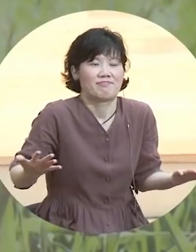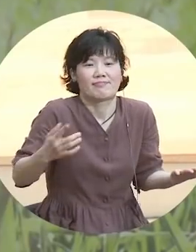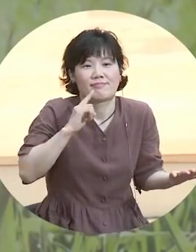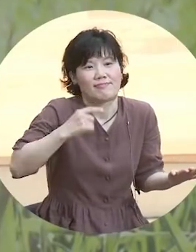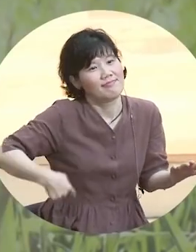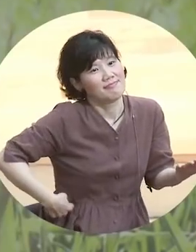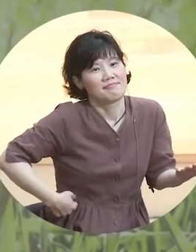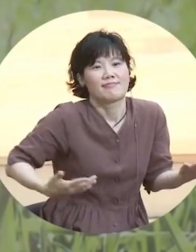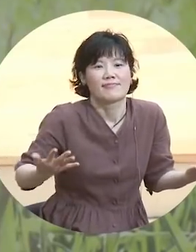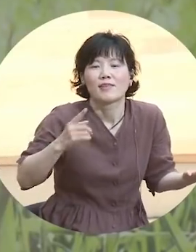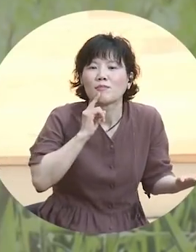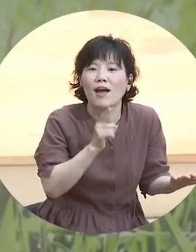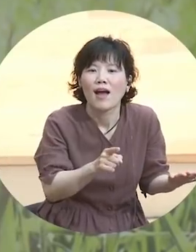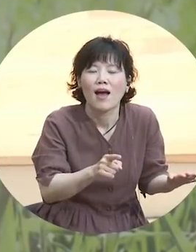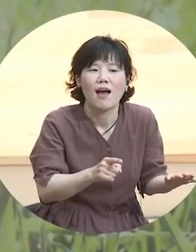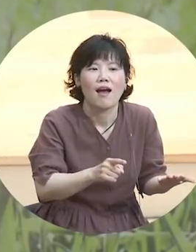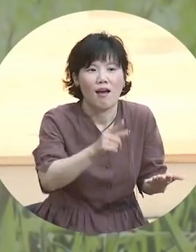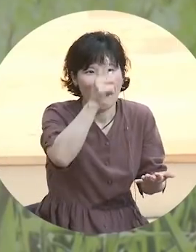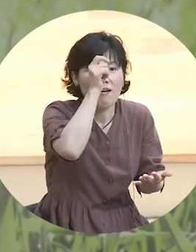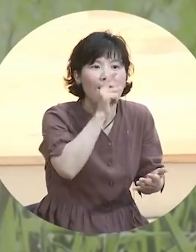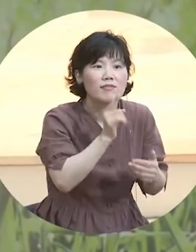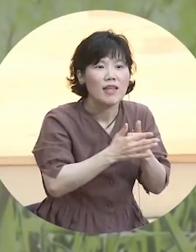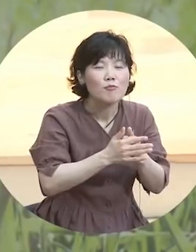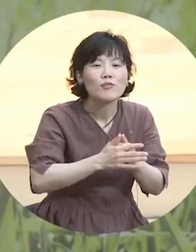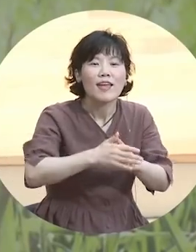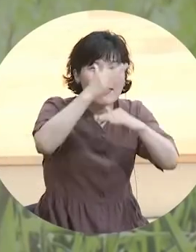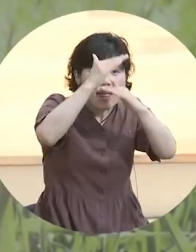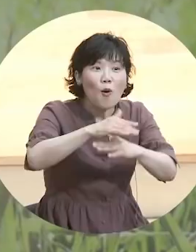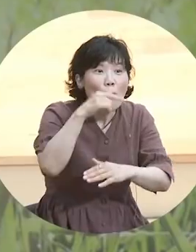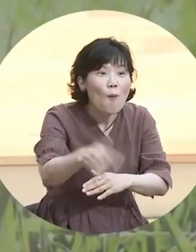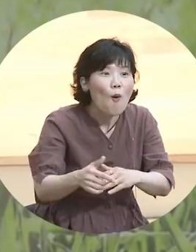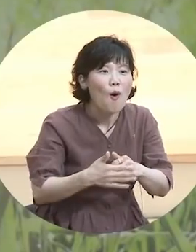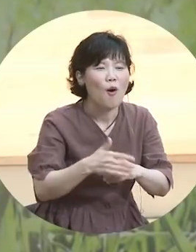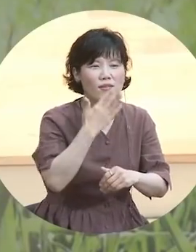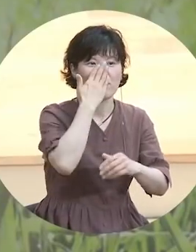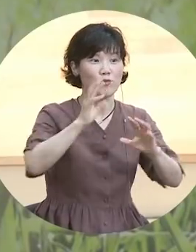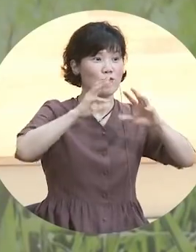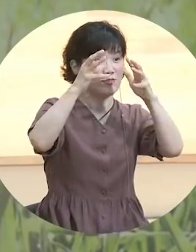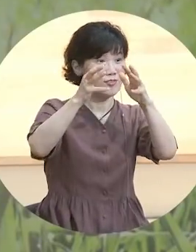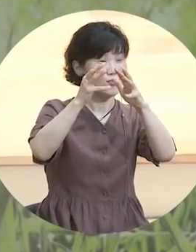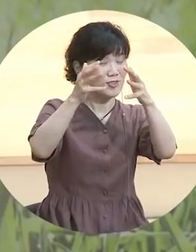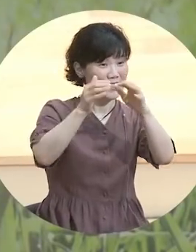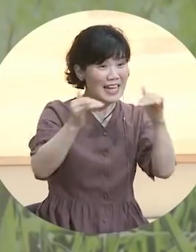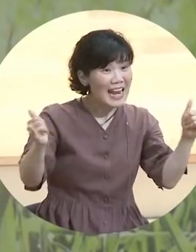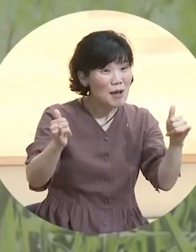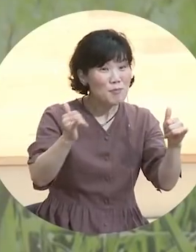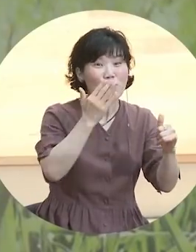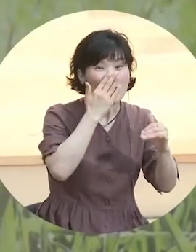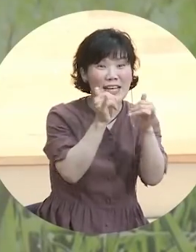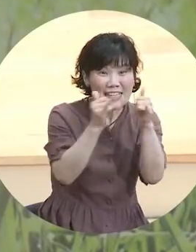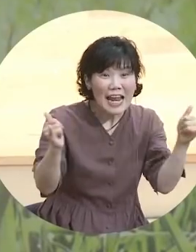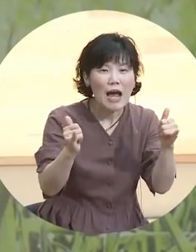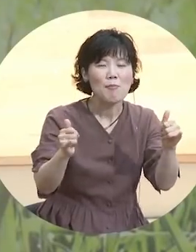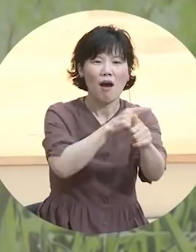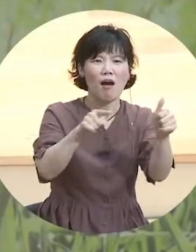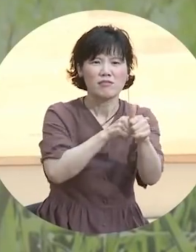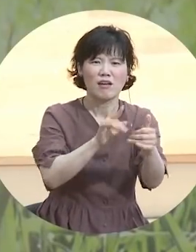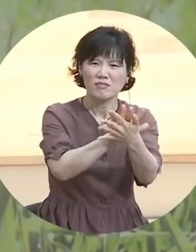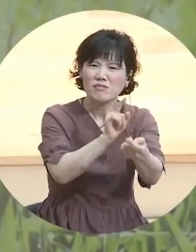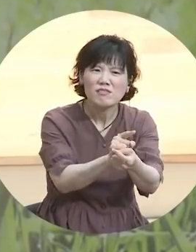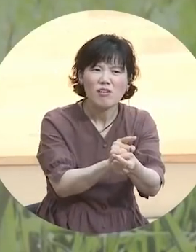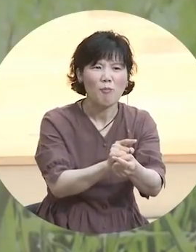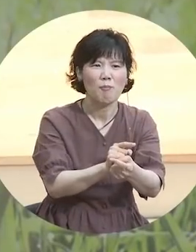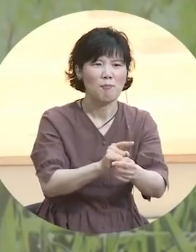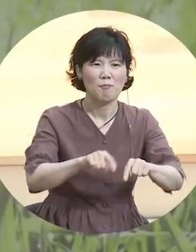않는다. 그렇게 밝히는 그 주장의 근거가 뭐냐면, 일단 자기는 유대인 학살에 가담한 적이 없다라는 거예요.